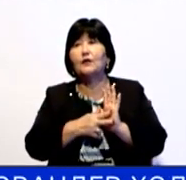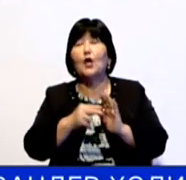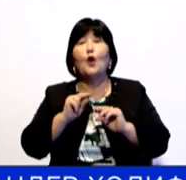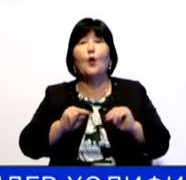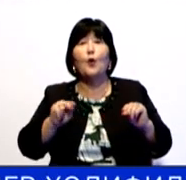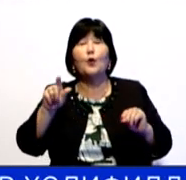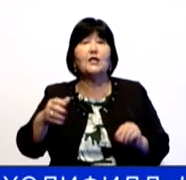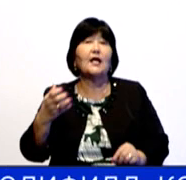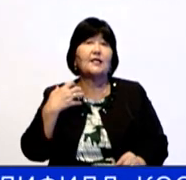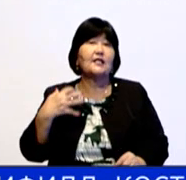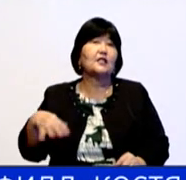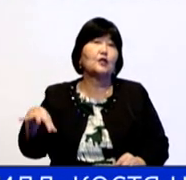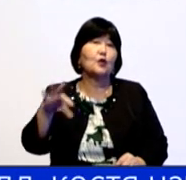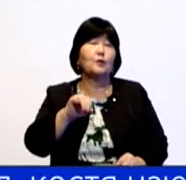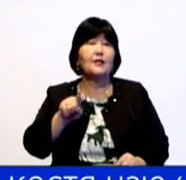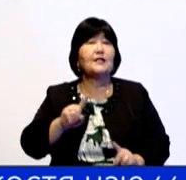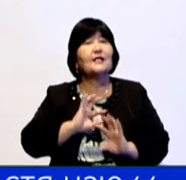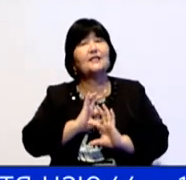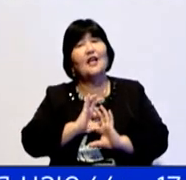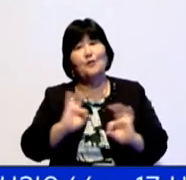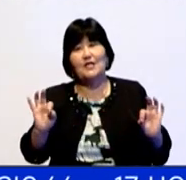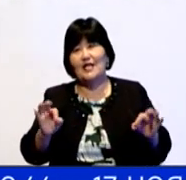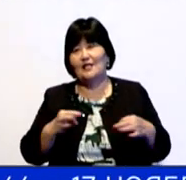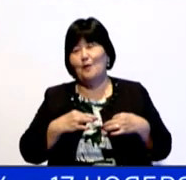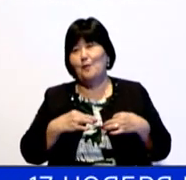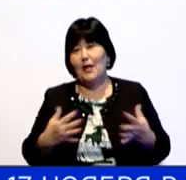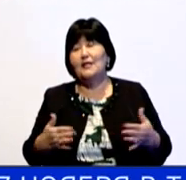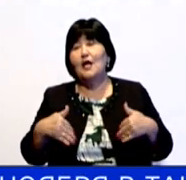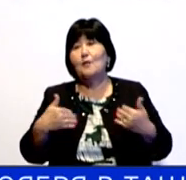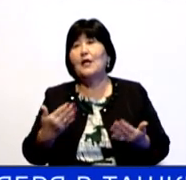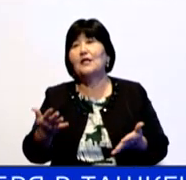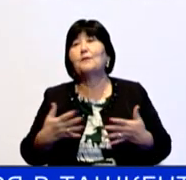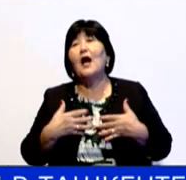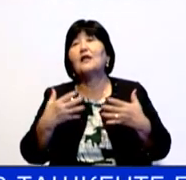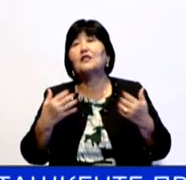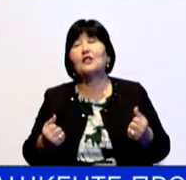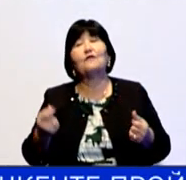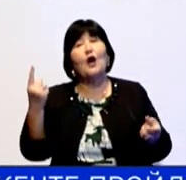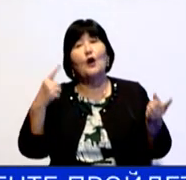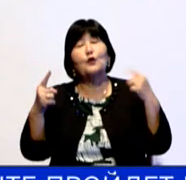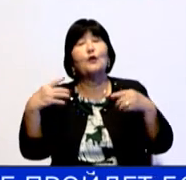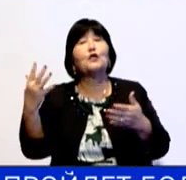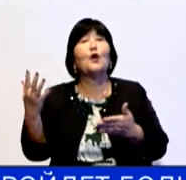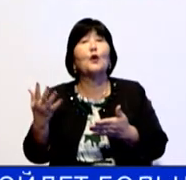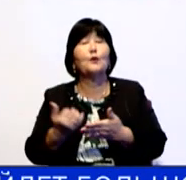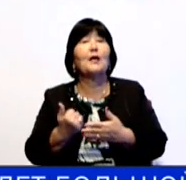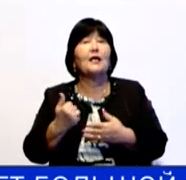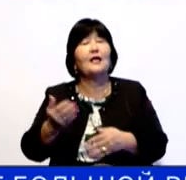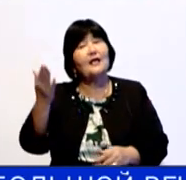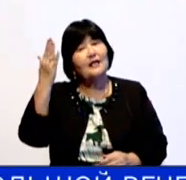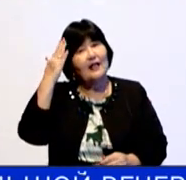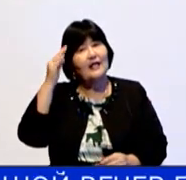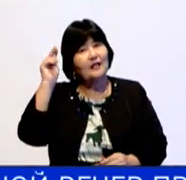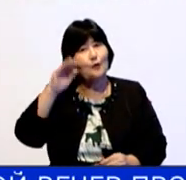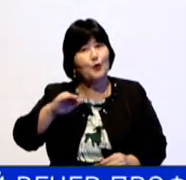учителей Кызылординской области с этим замечательным праздником. Пожелать им здоровья, творческих успехов и талантливых